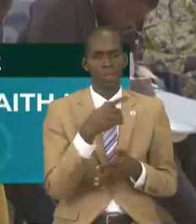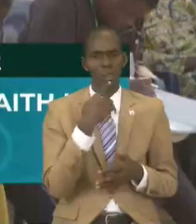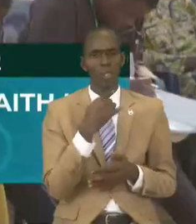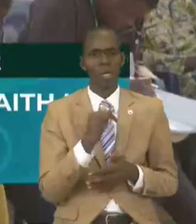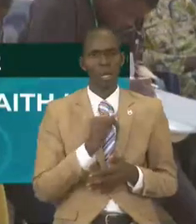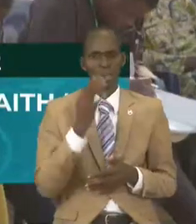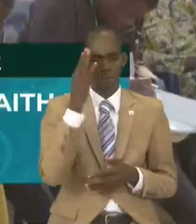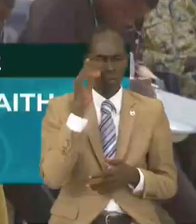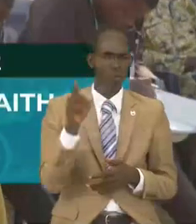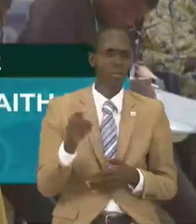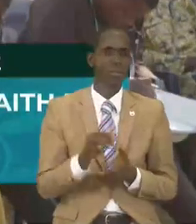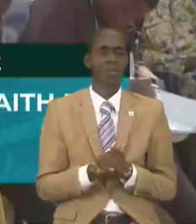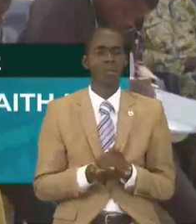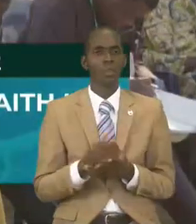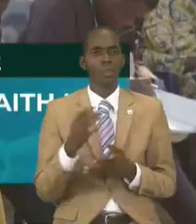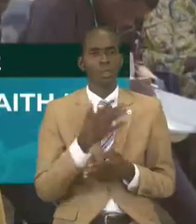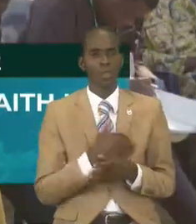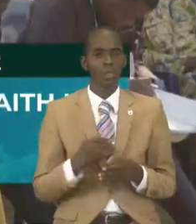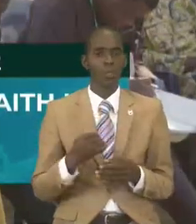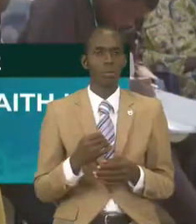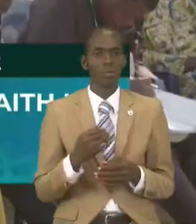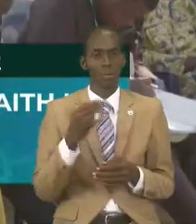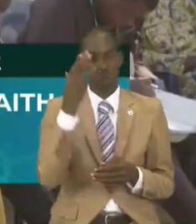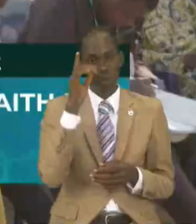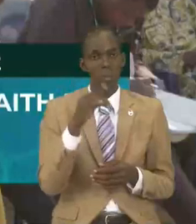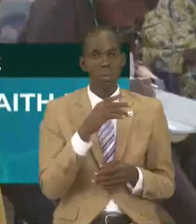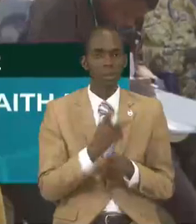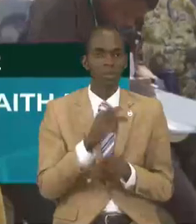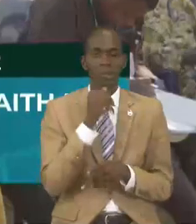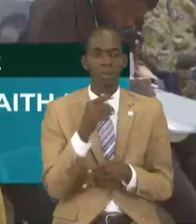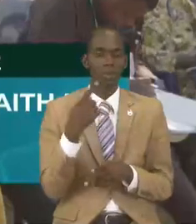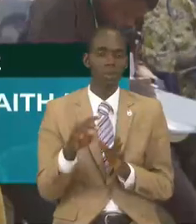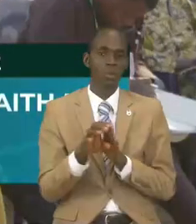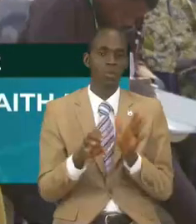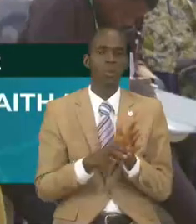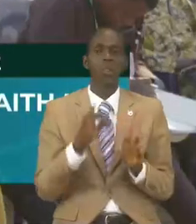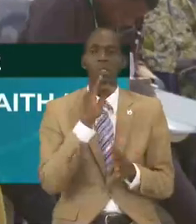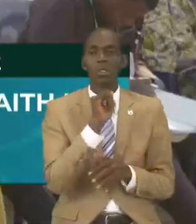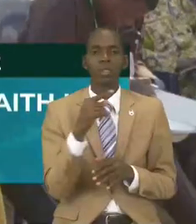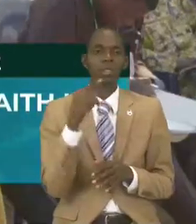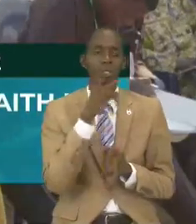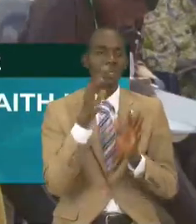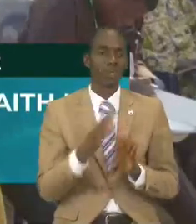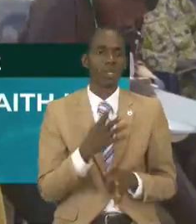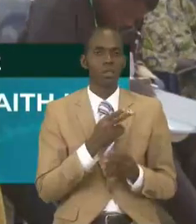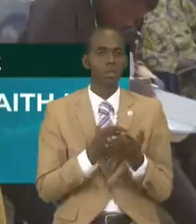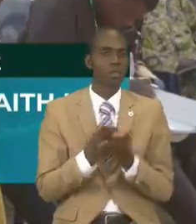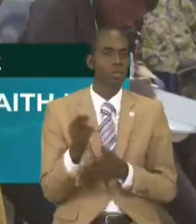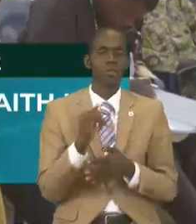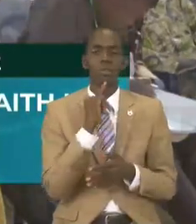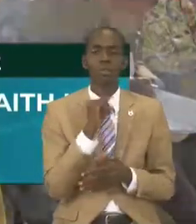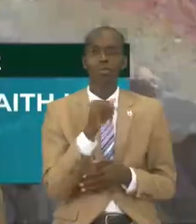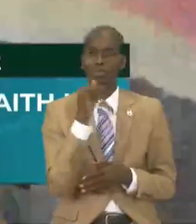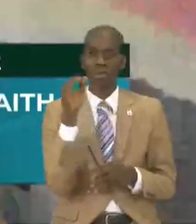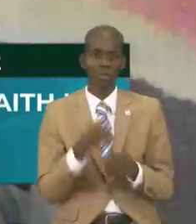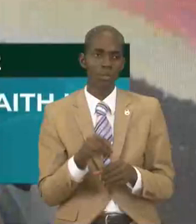4. 1 Jean 2, 4. Celui qui dit « Je l'ai connu et qui ne garde pas ses commandements est un menteur et la vérité